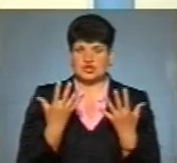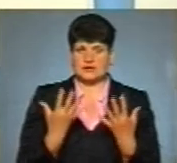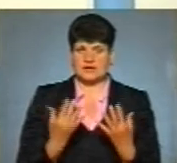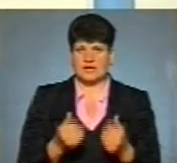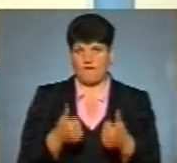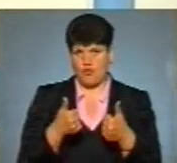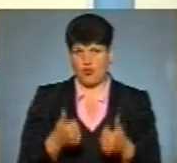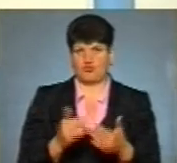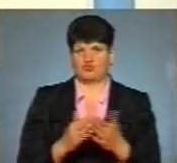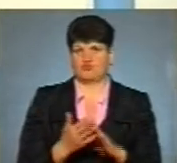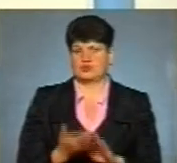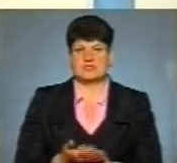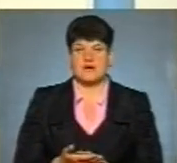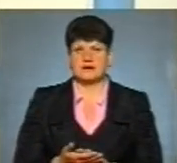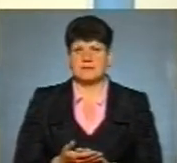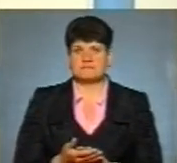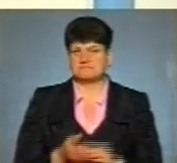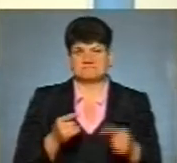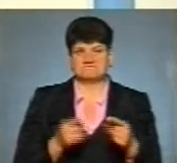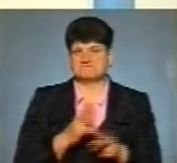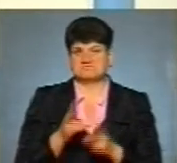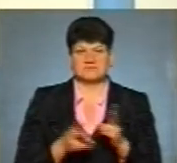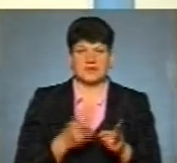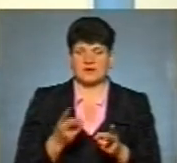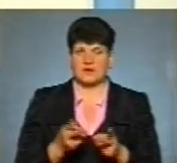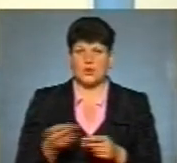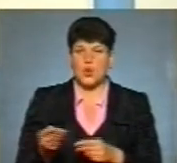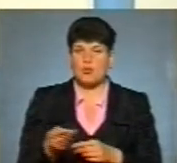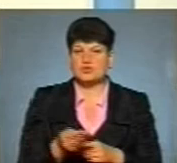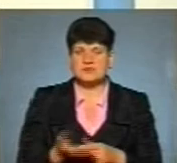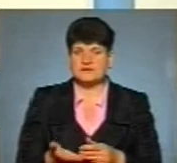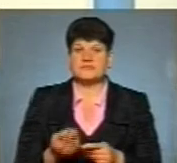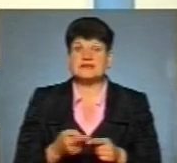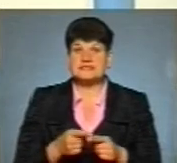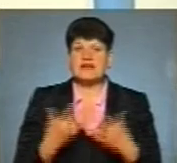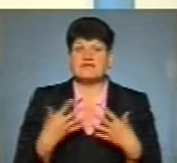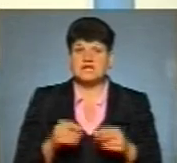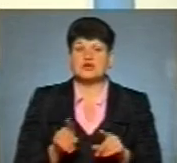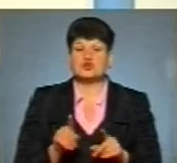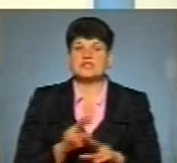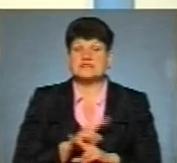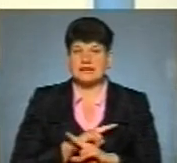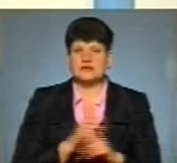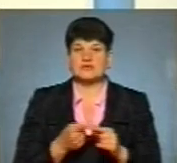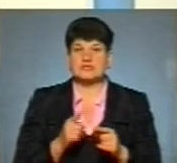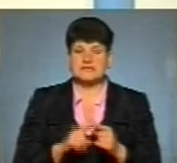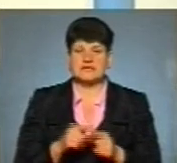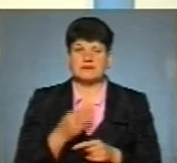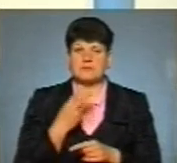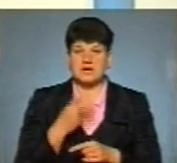в хорошому стані. Претензії як таких до посівів. Це, що загинуло, звичайно, десь,